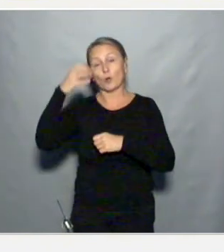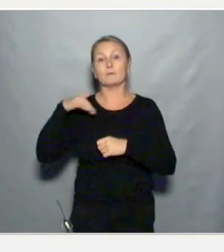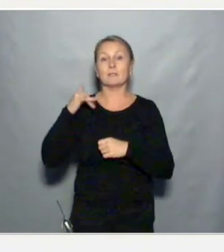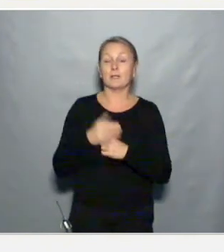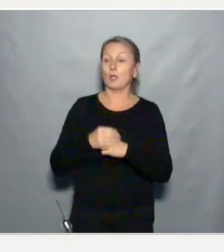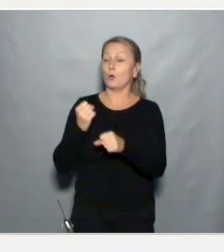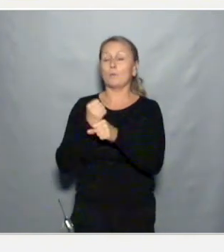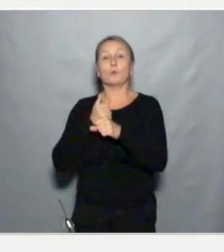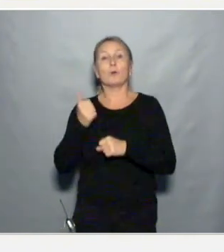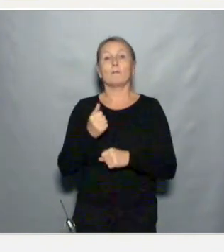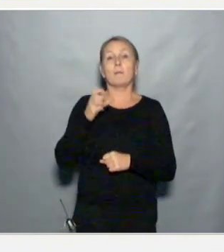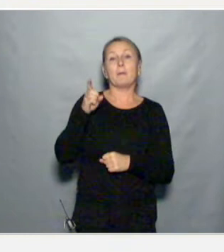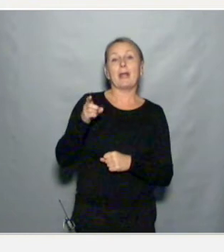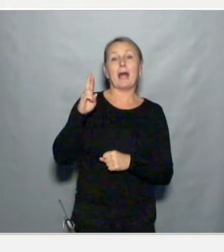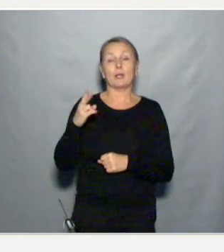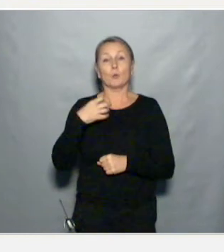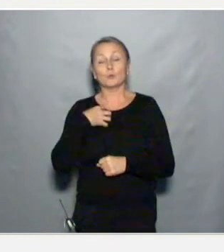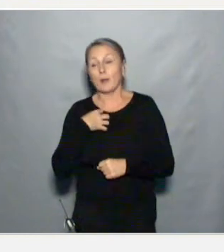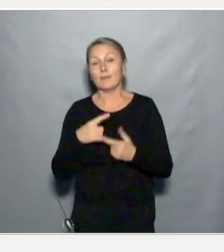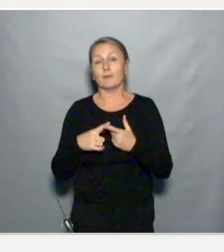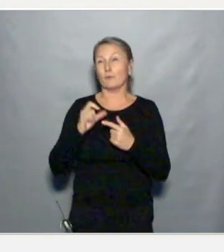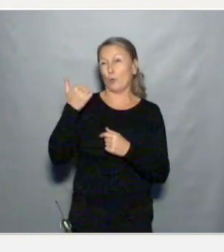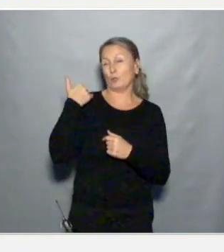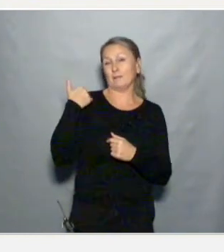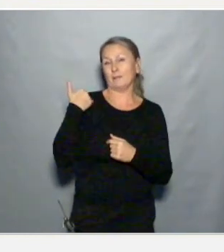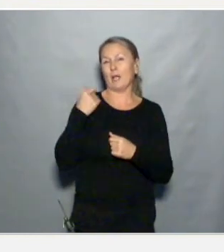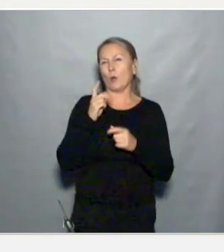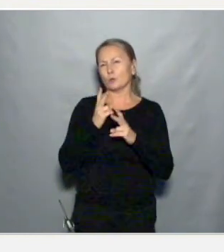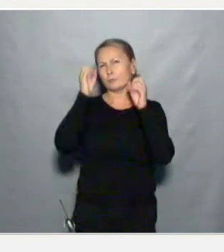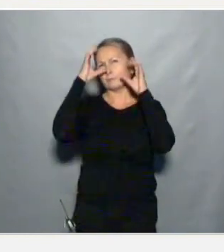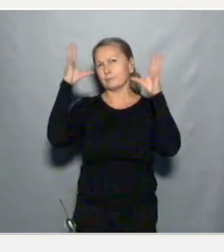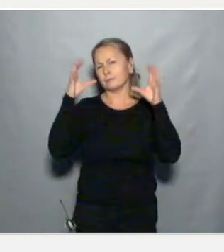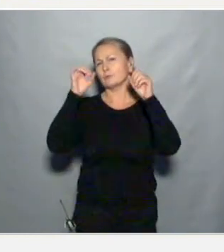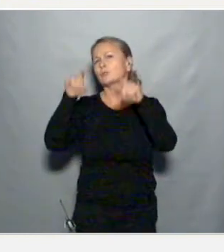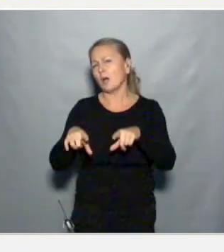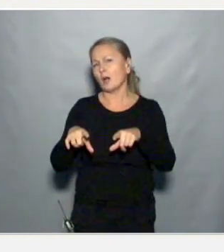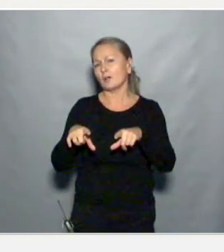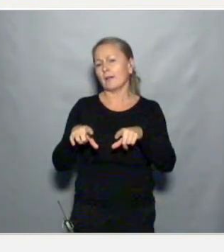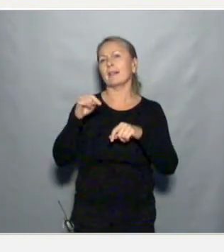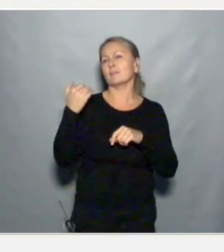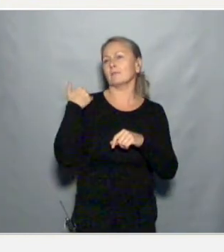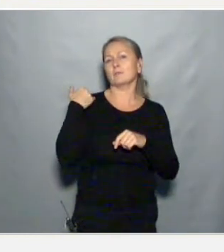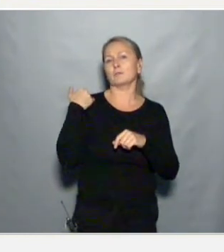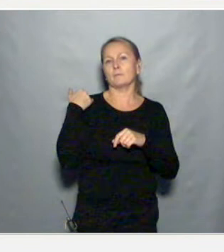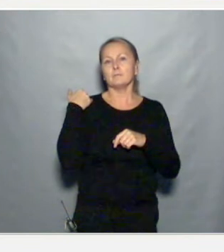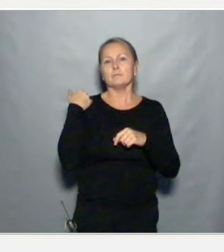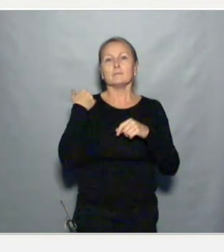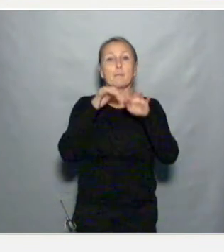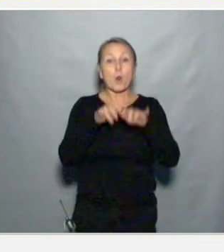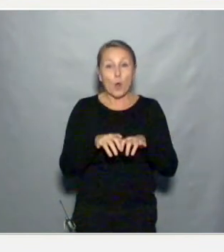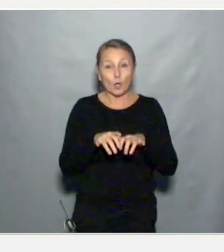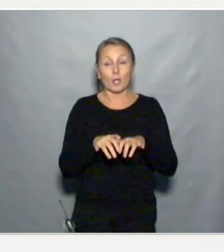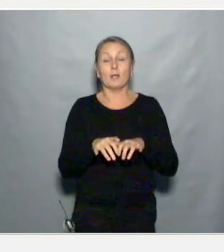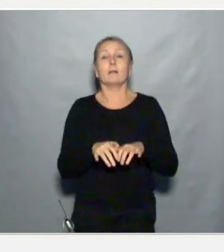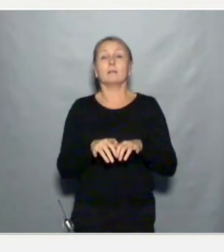som PR-konsult och för några år sedan fick jag också för mig att jag skulle starta det som då var en blogg, som numera är